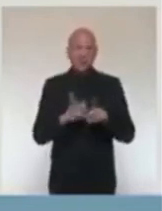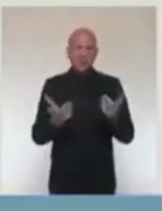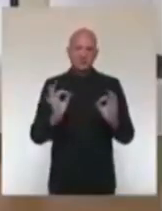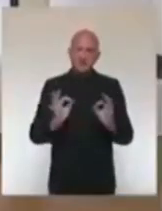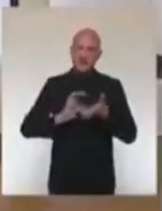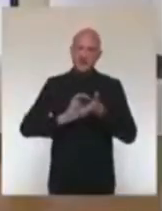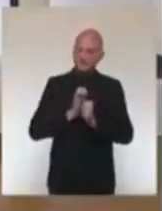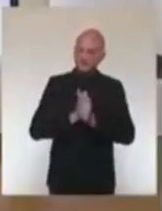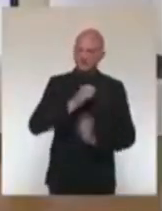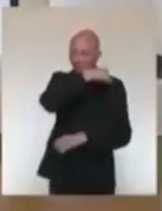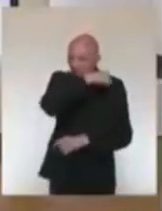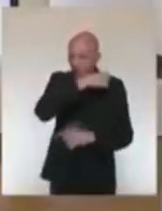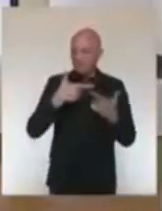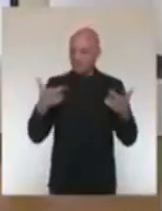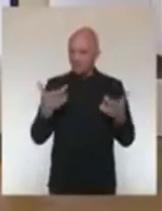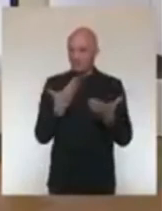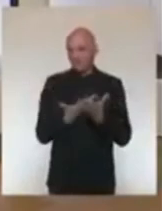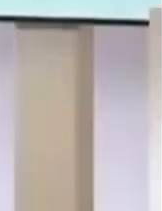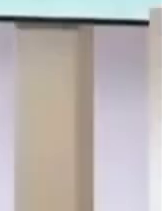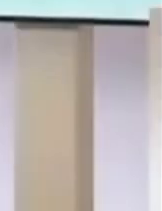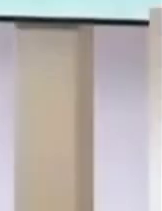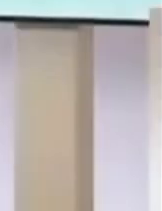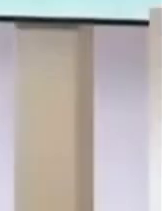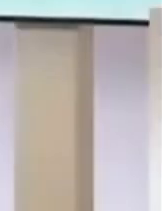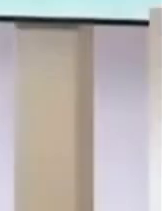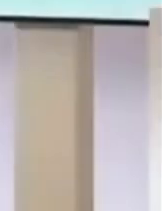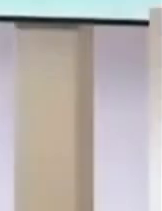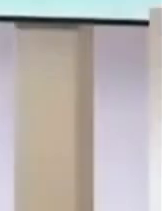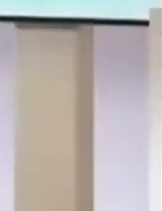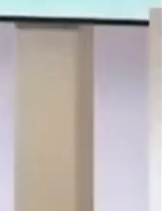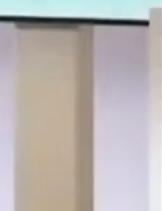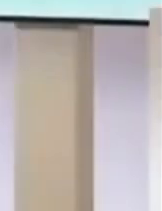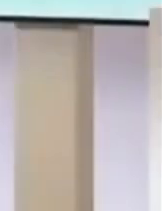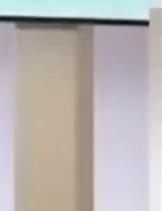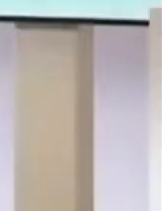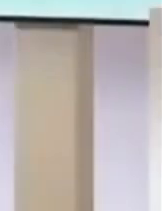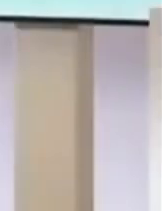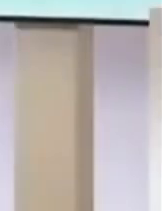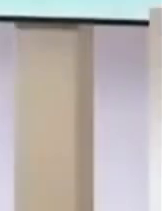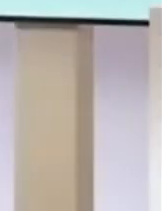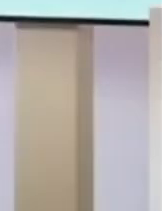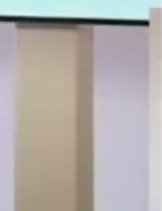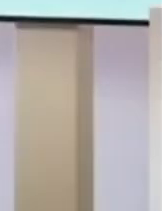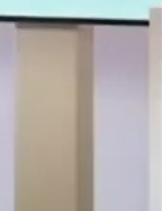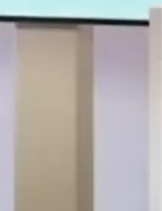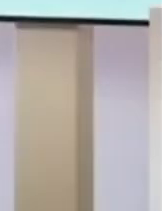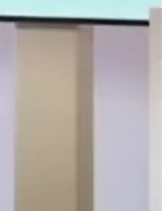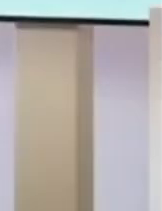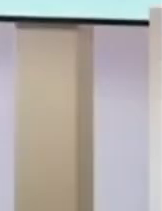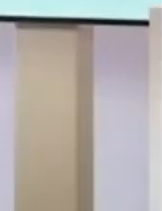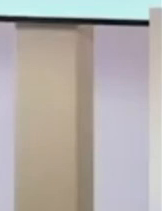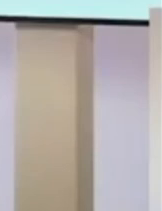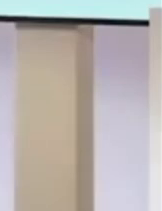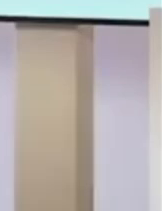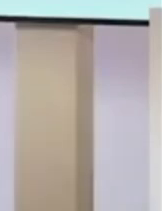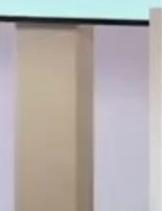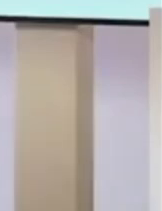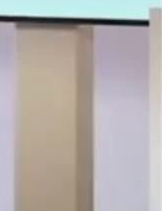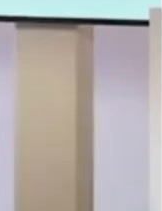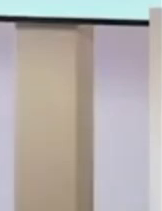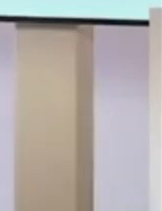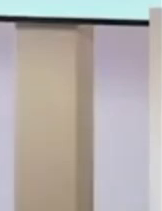barrières. Quant aux personnes vulnérables, s'il vous plaît, limitez au strict minimum vos sorties et contacts avec toute autre